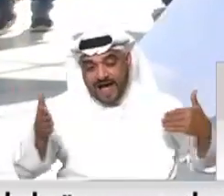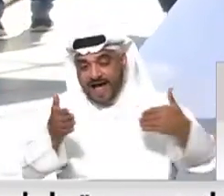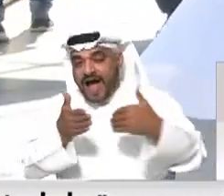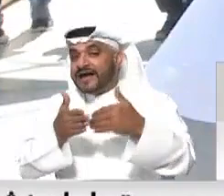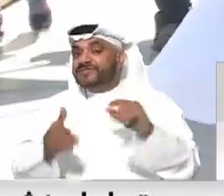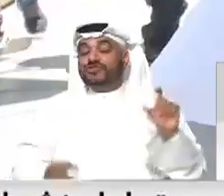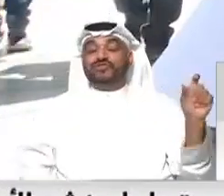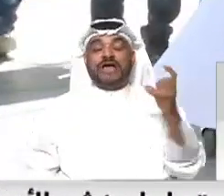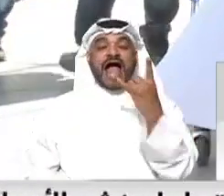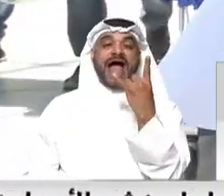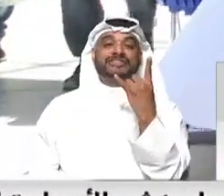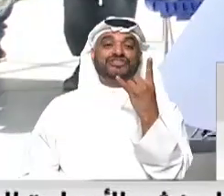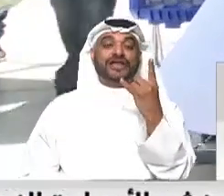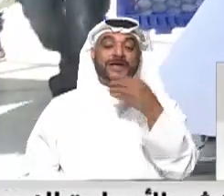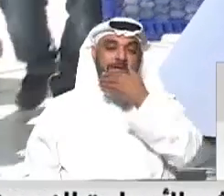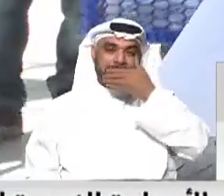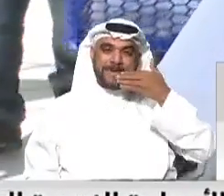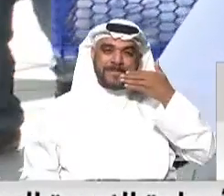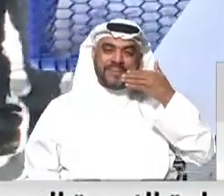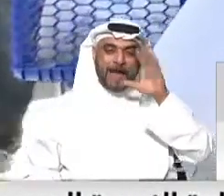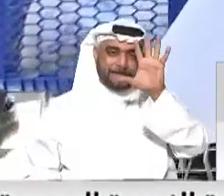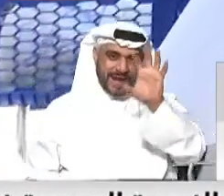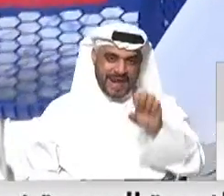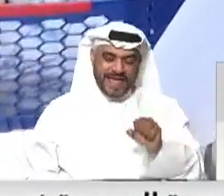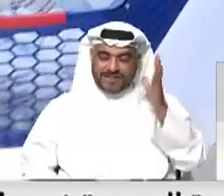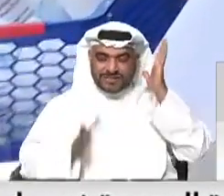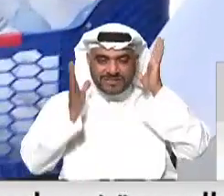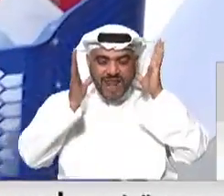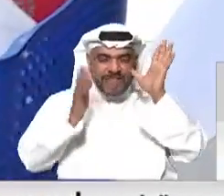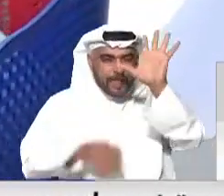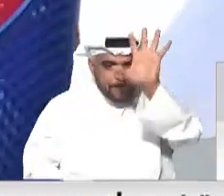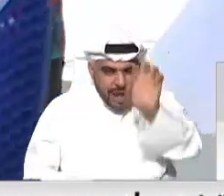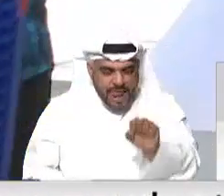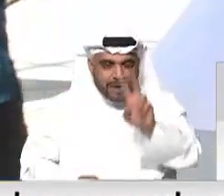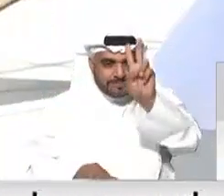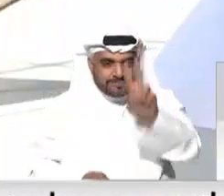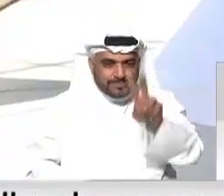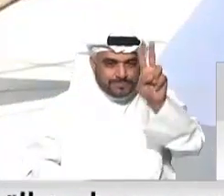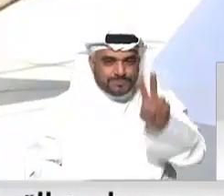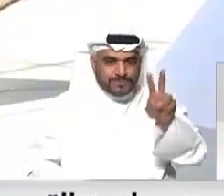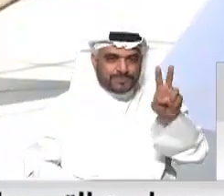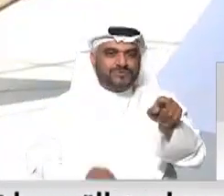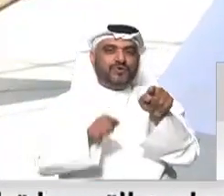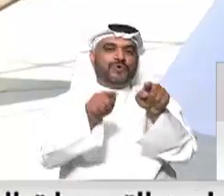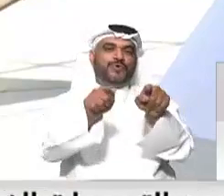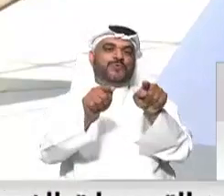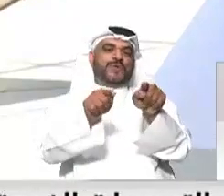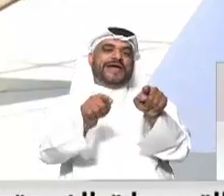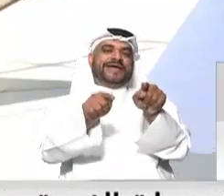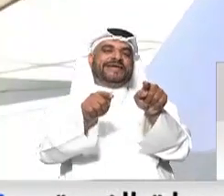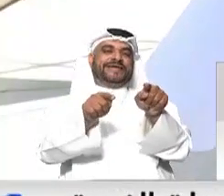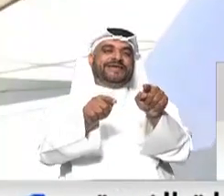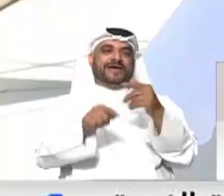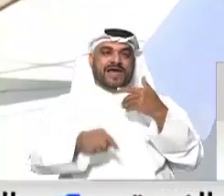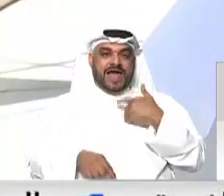في صلاة القيام، فأغلب حتى المعلمين والطلبة يجوننا سهرانين، أنا ترى يعني في السلك التربوي